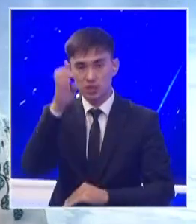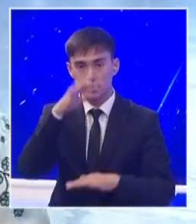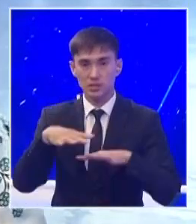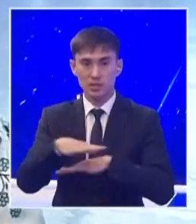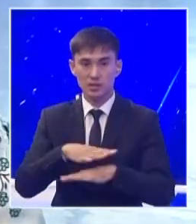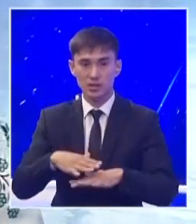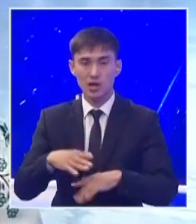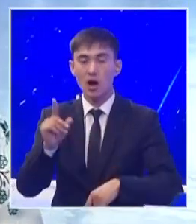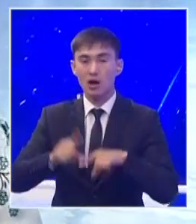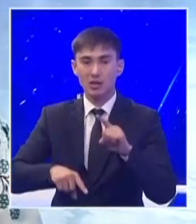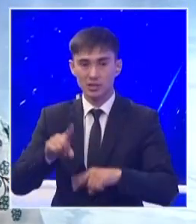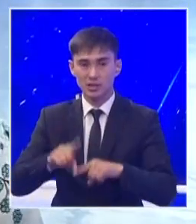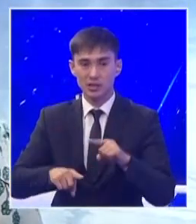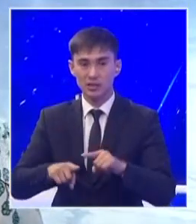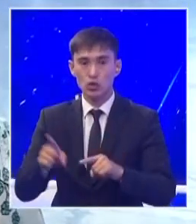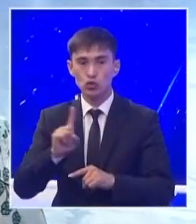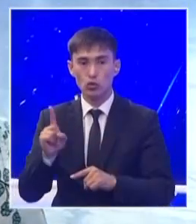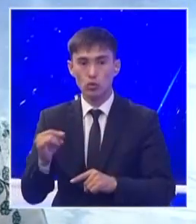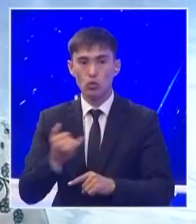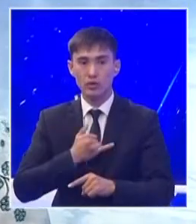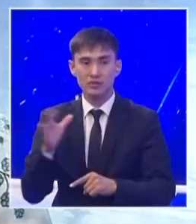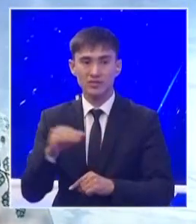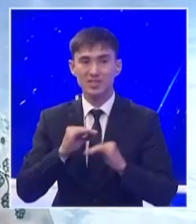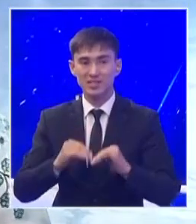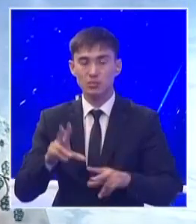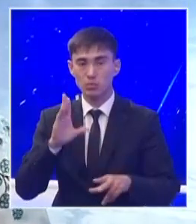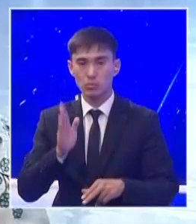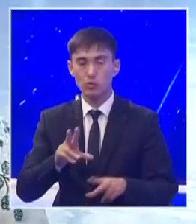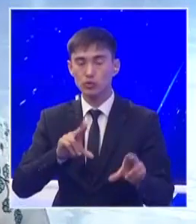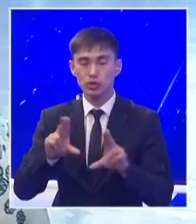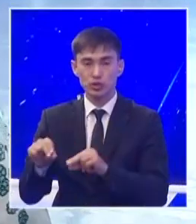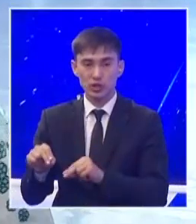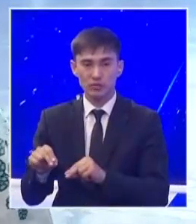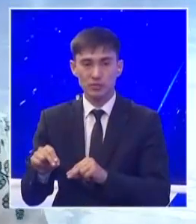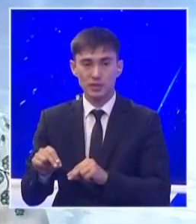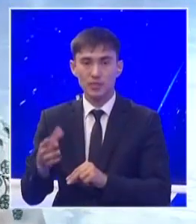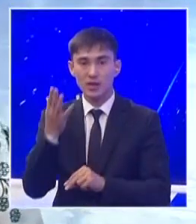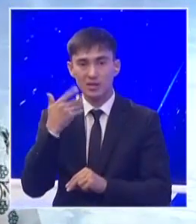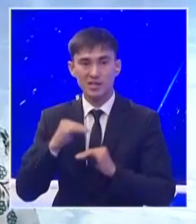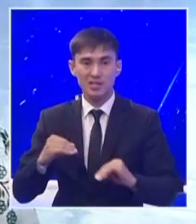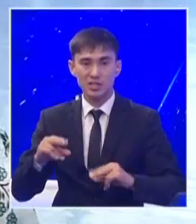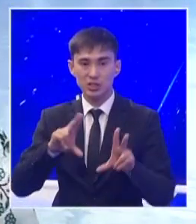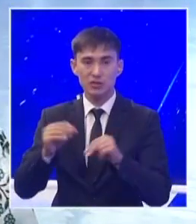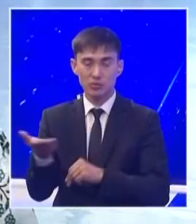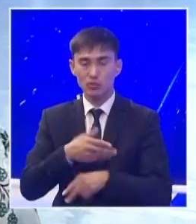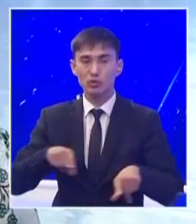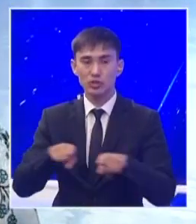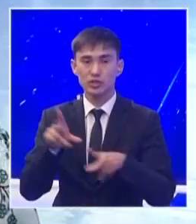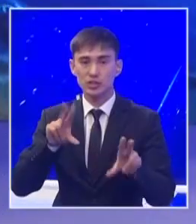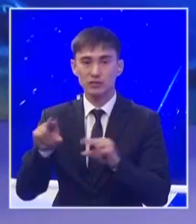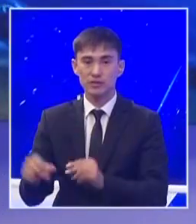страны, родителей, чтобы у нас все дети были счастливыми. И когда дети счастливы, мы тоже счастливы.